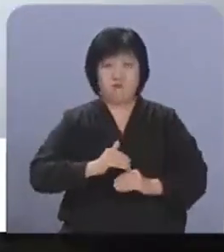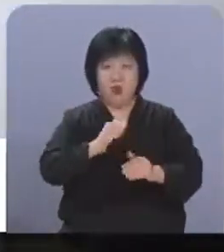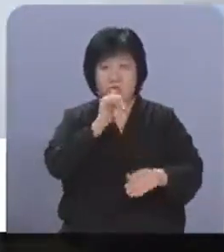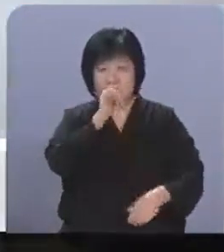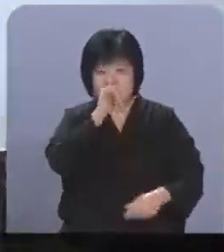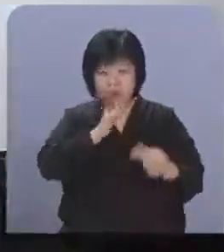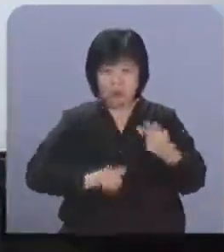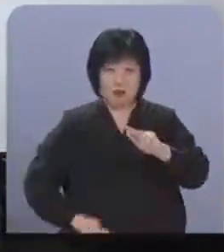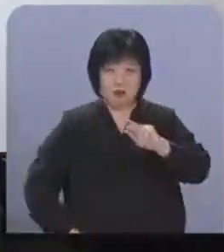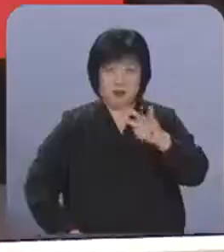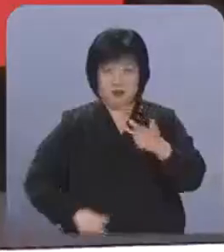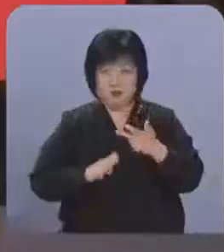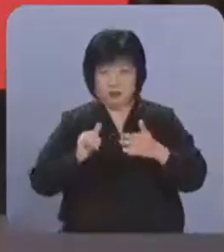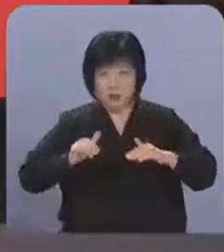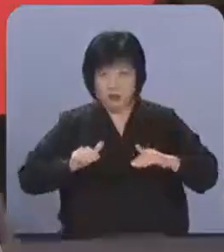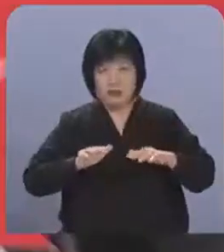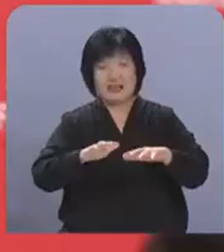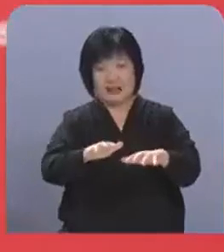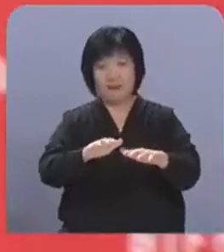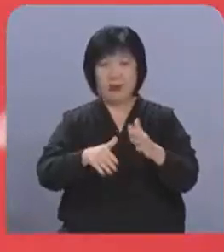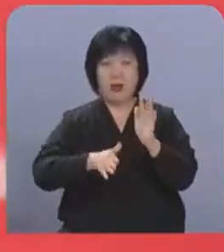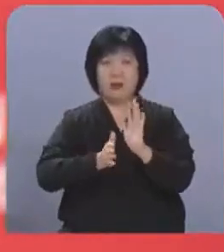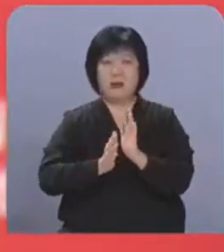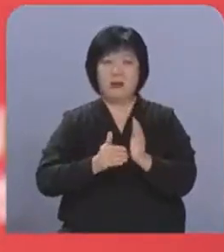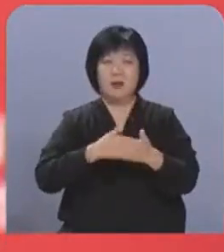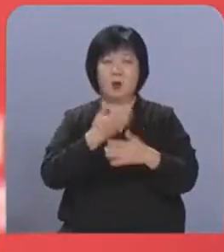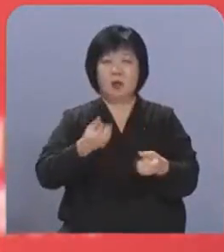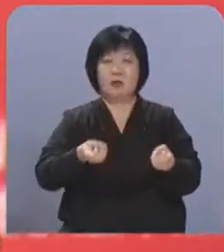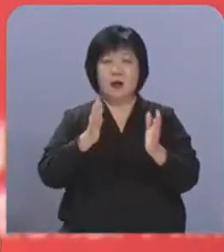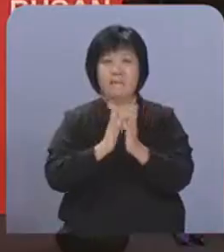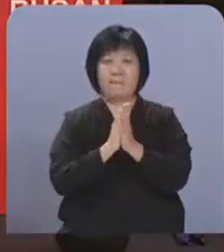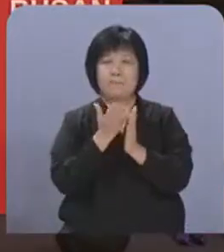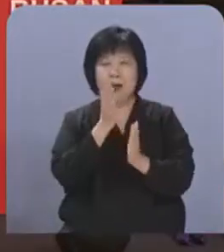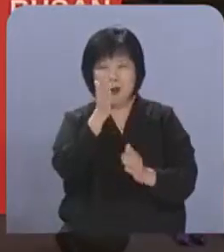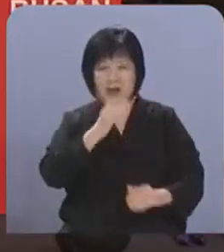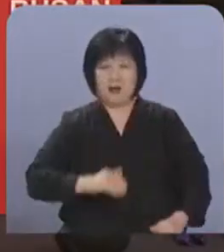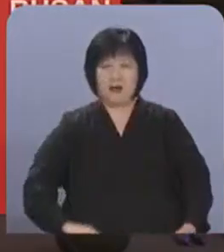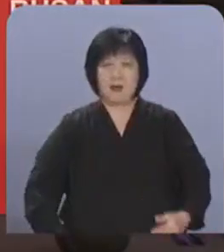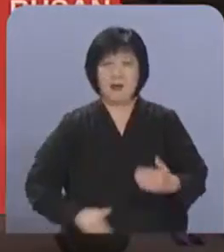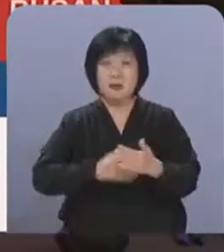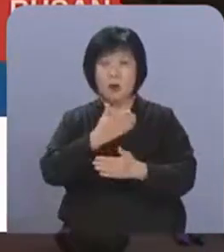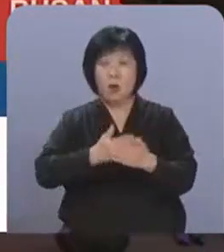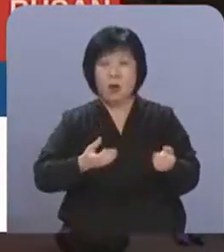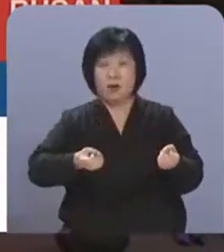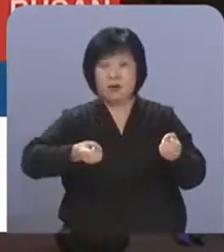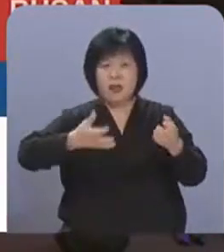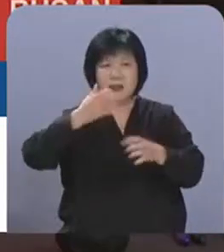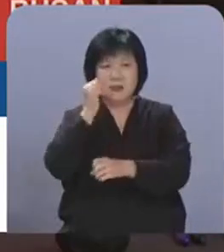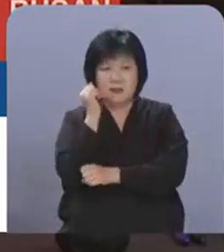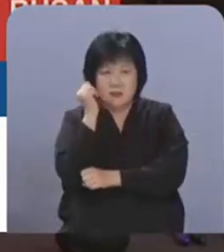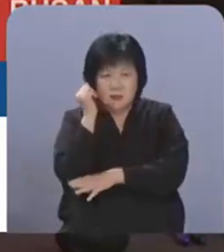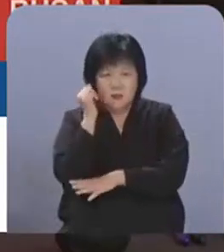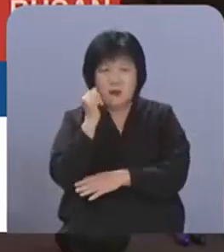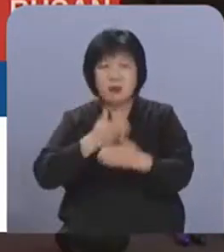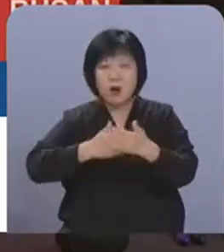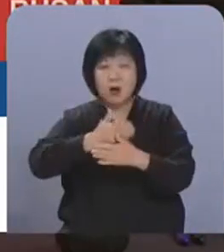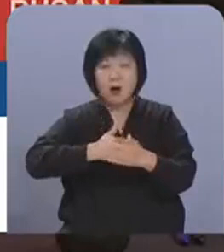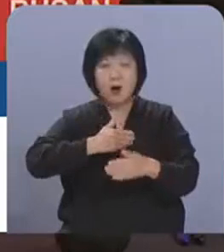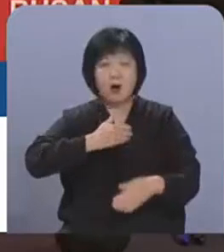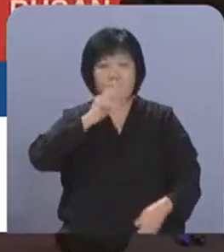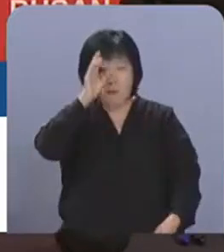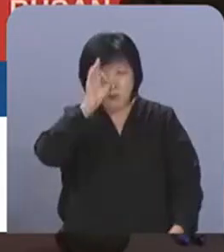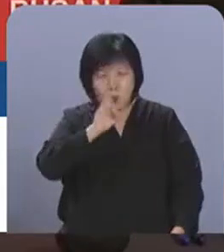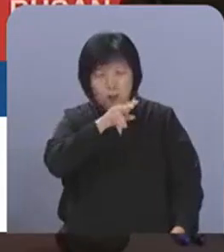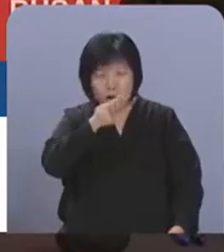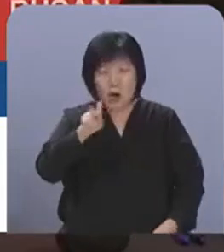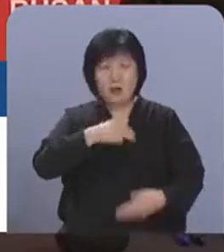명이 참가해 영화제를 빛냈습니다. 영화제의 본질이 영화를 상영하고 영화를 통해서